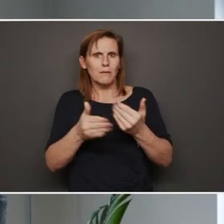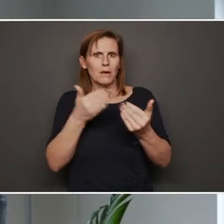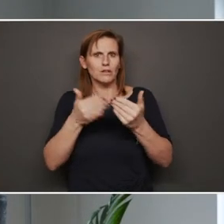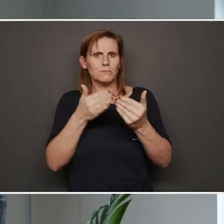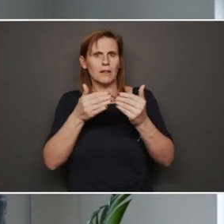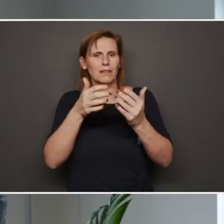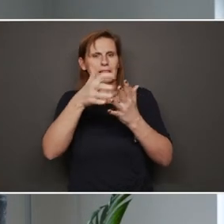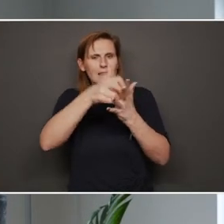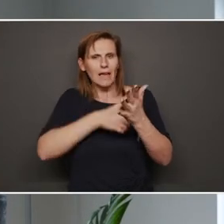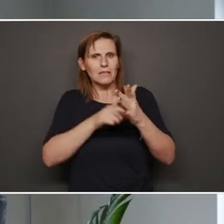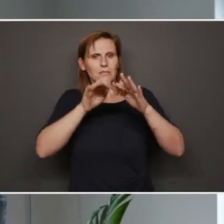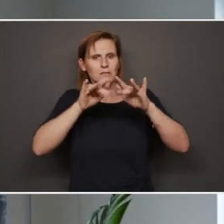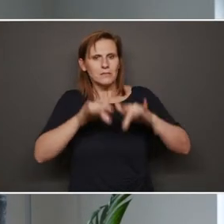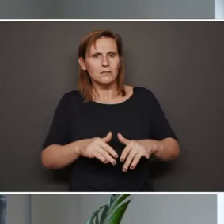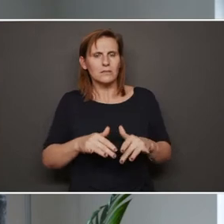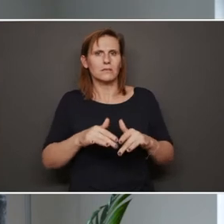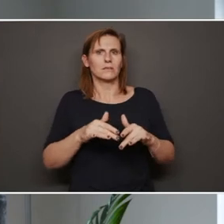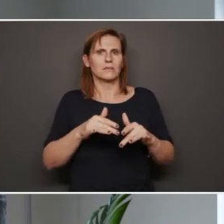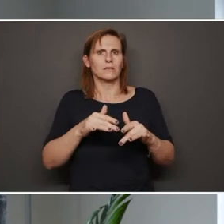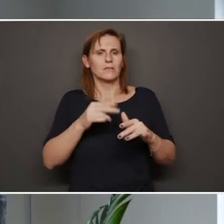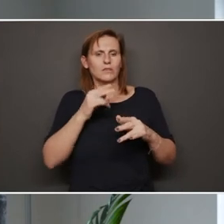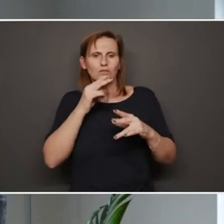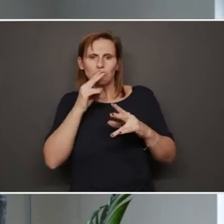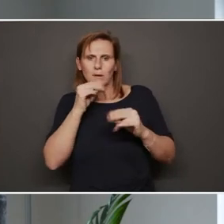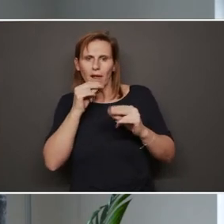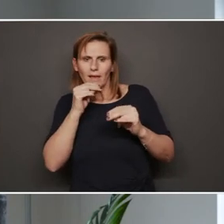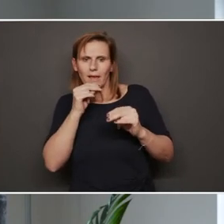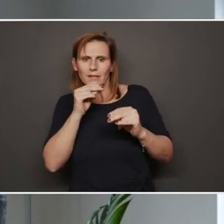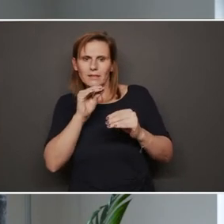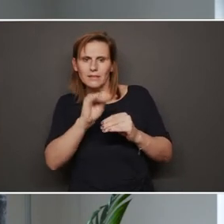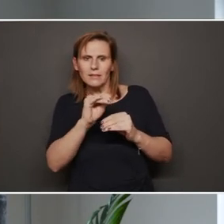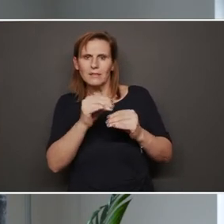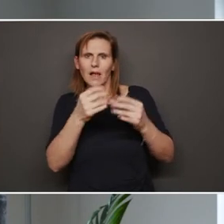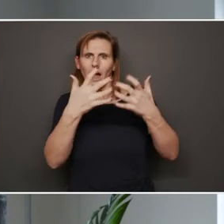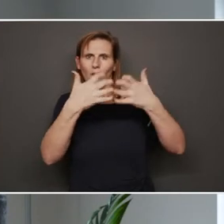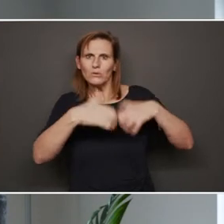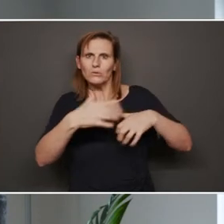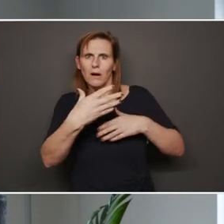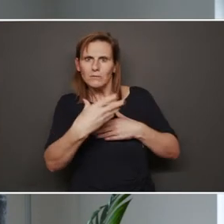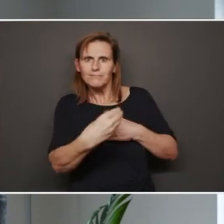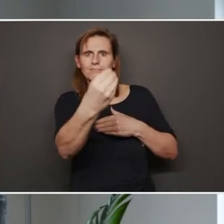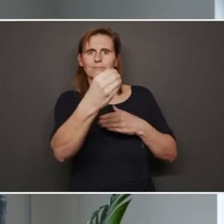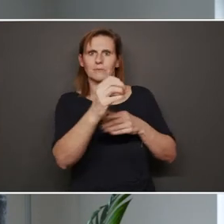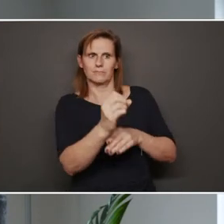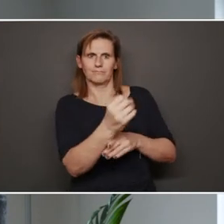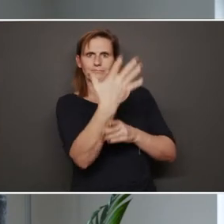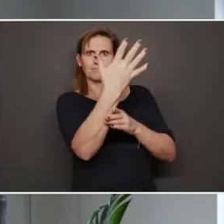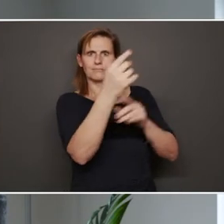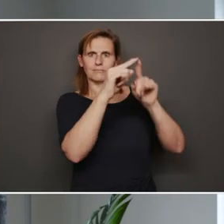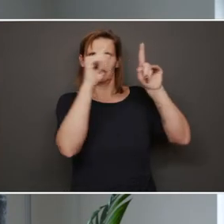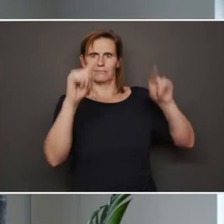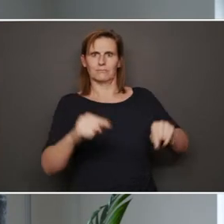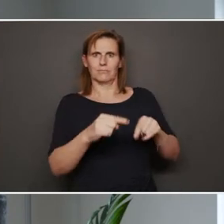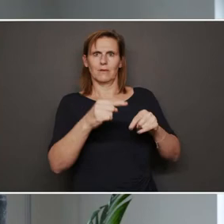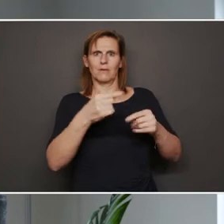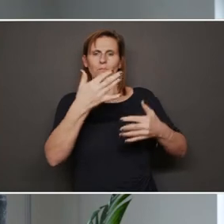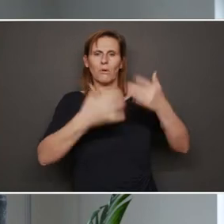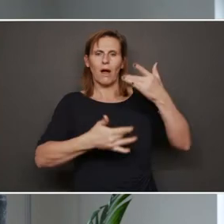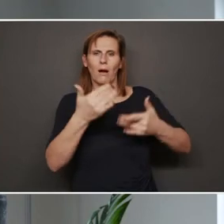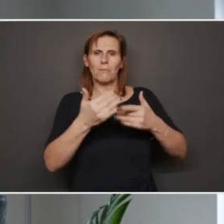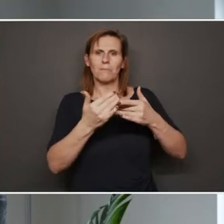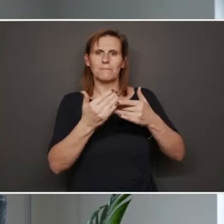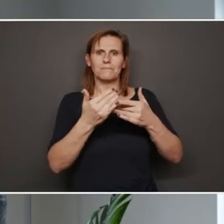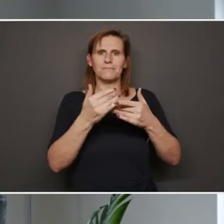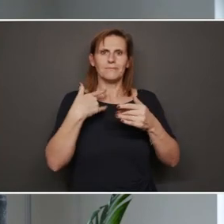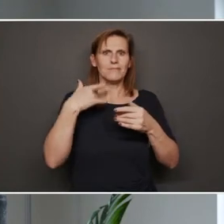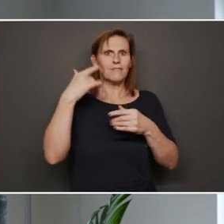zum Beispiel, und ich spreche was, dass es automatisch erkannt wird, dass das Programm so schlau ist, dass ich da